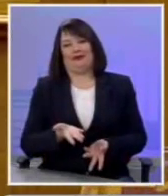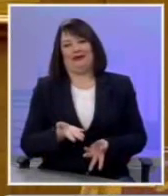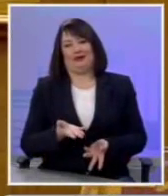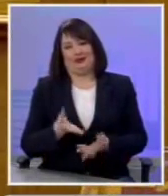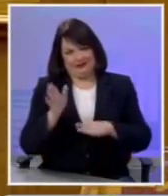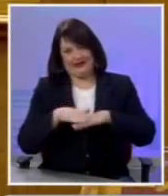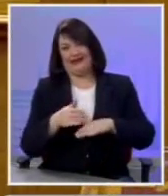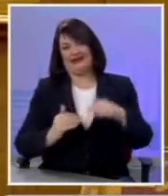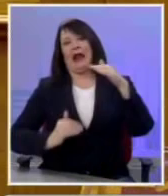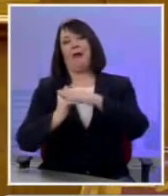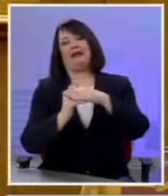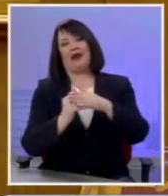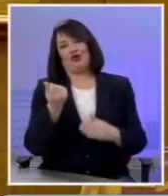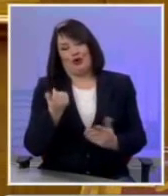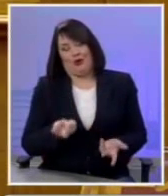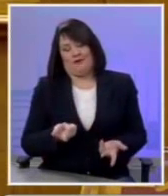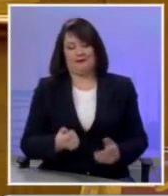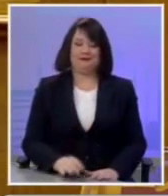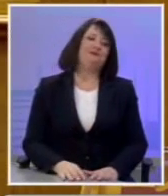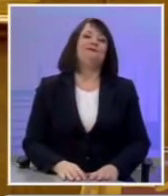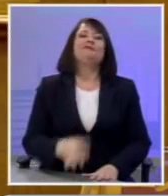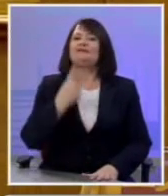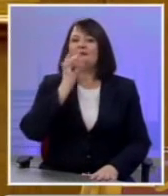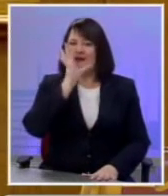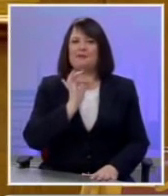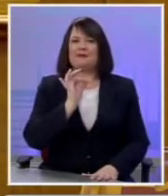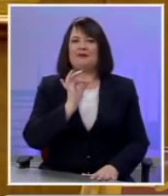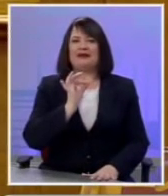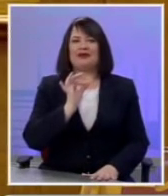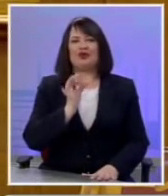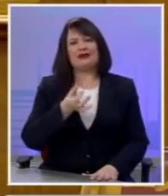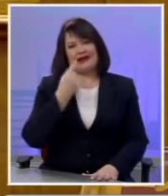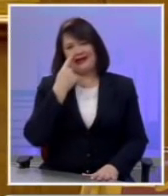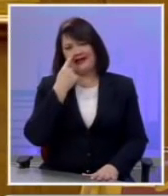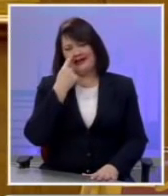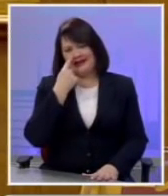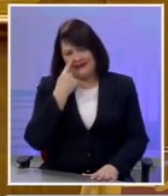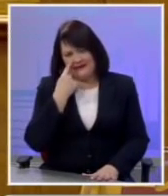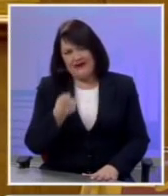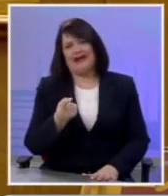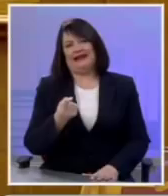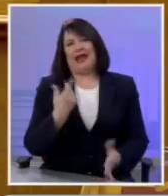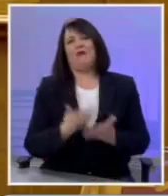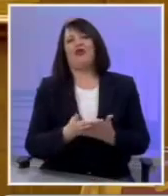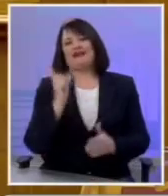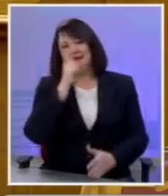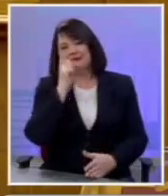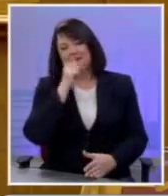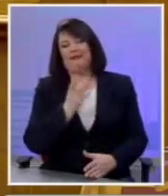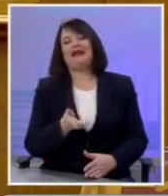πιστικός διότι η πραγματικότητα είναι αυτή που διαψεύδει. Η πραγματικότητα λοιπόν